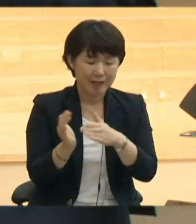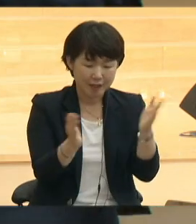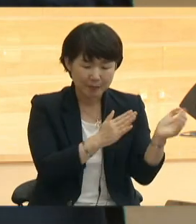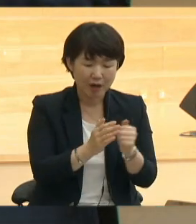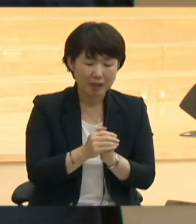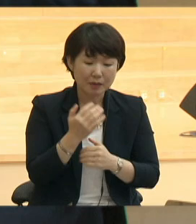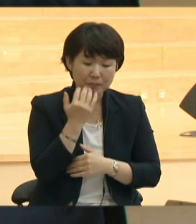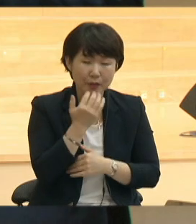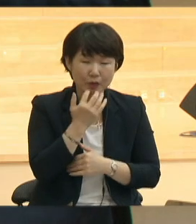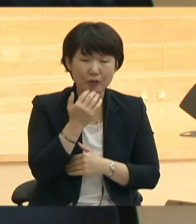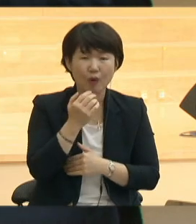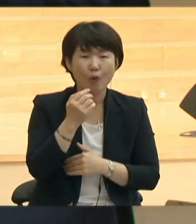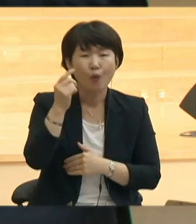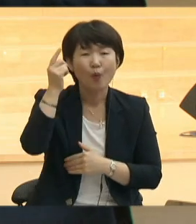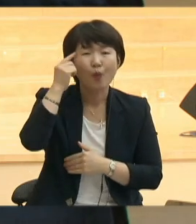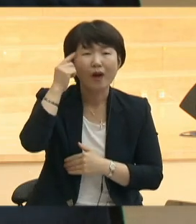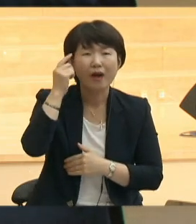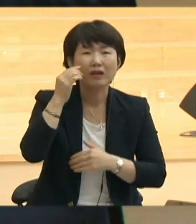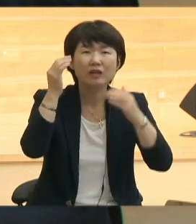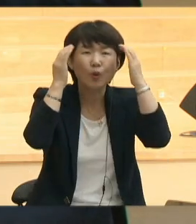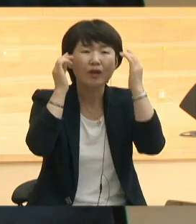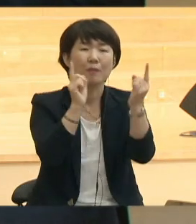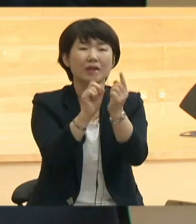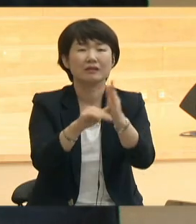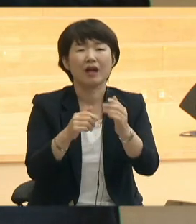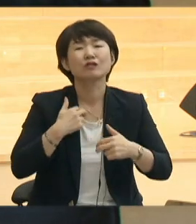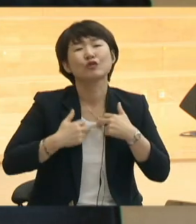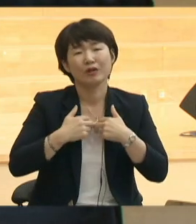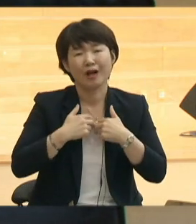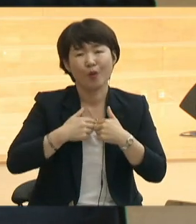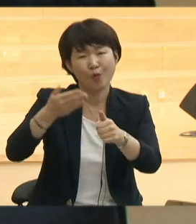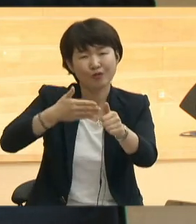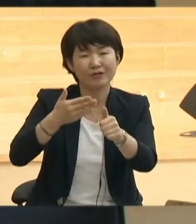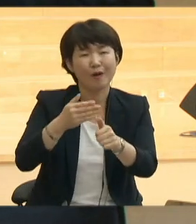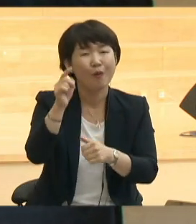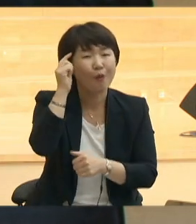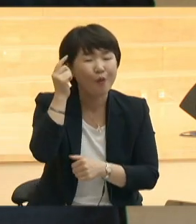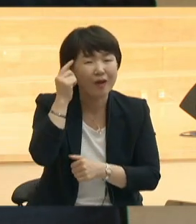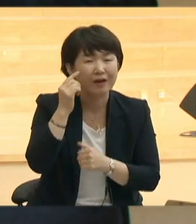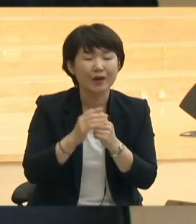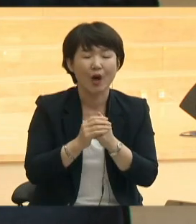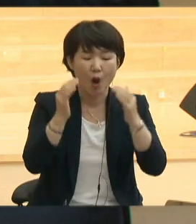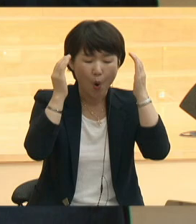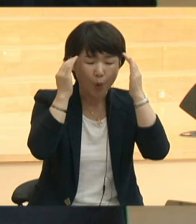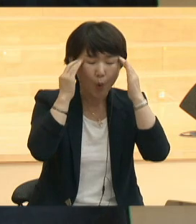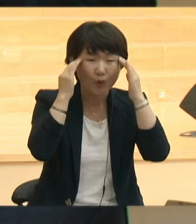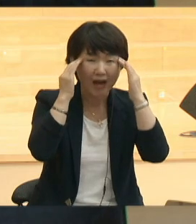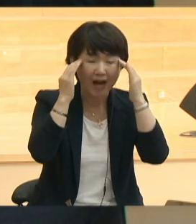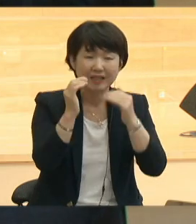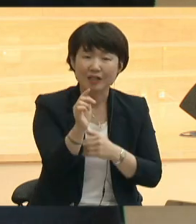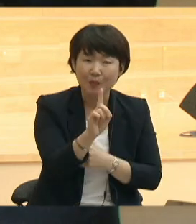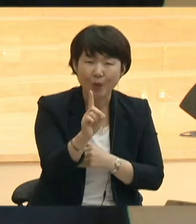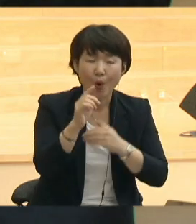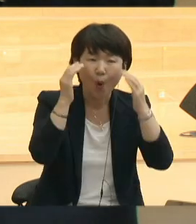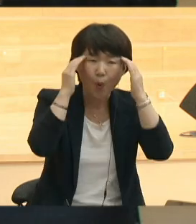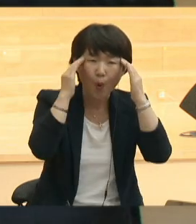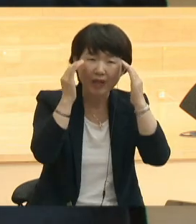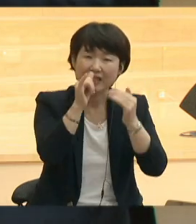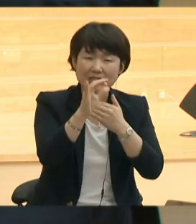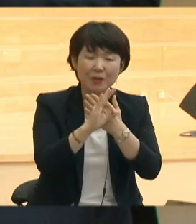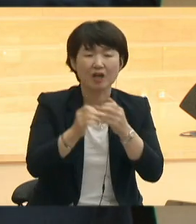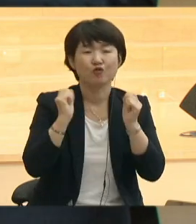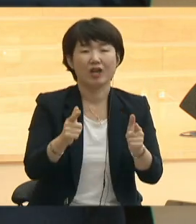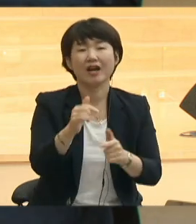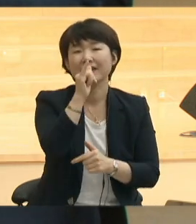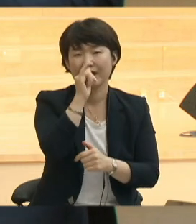웃음 이후로 고난을 출구 하라고 말하고 있는가 따라 하십시다 권한의 는 고난의 를 기회가 있다 이가 있다가 있다고요 기회가